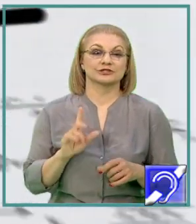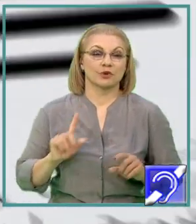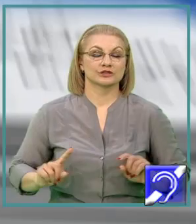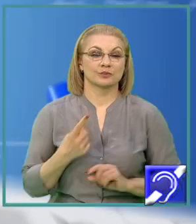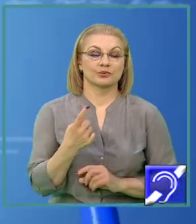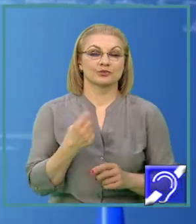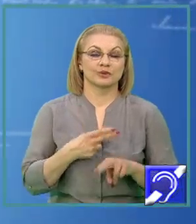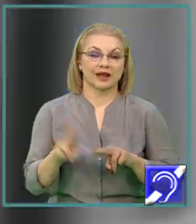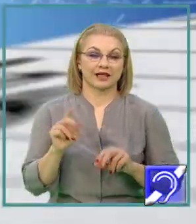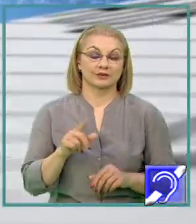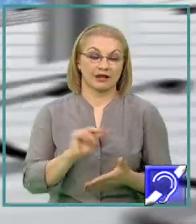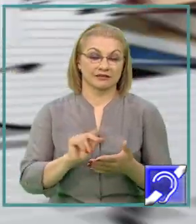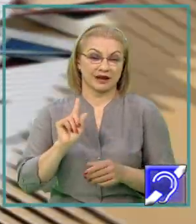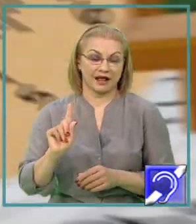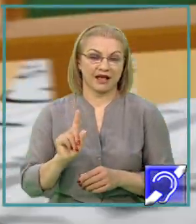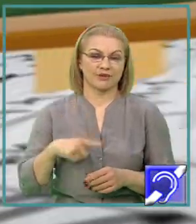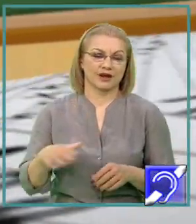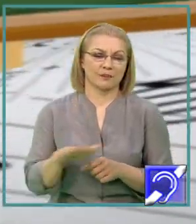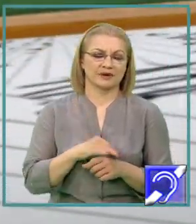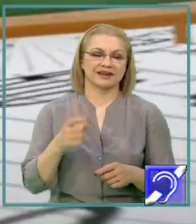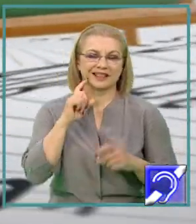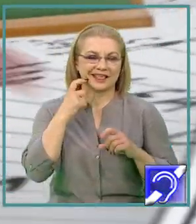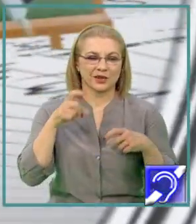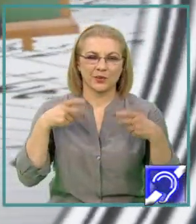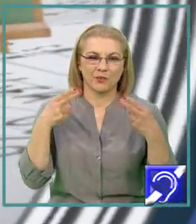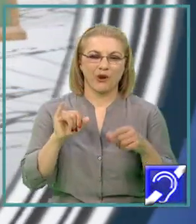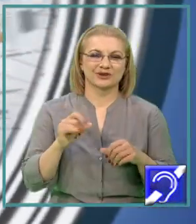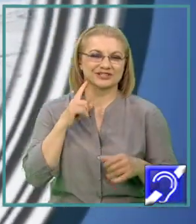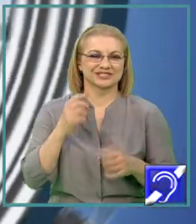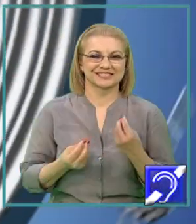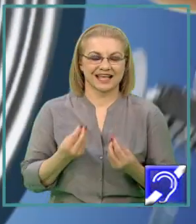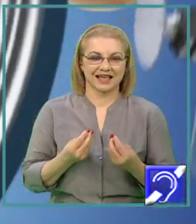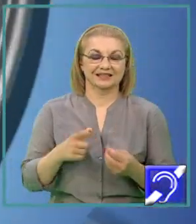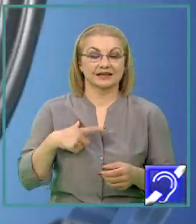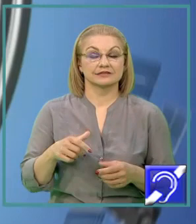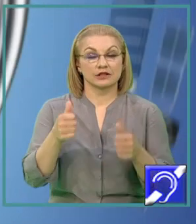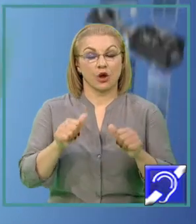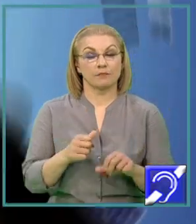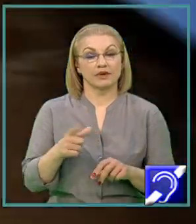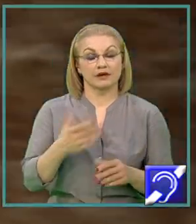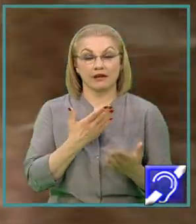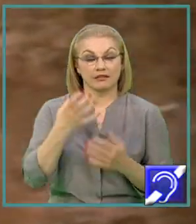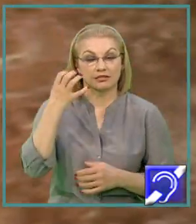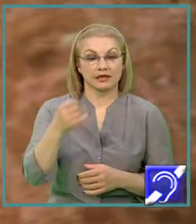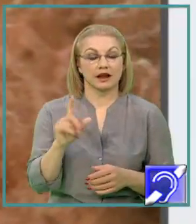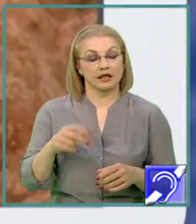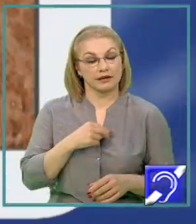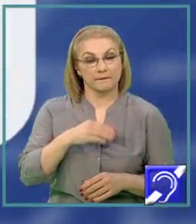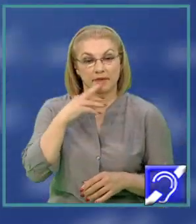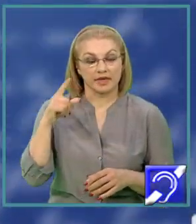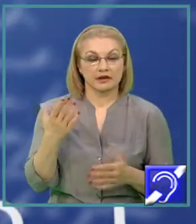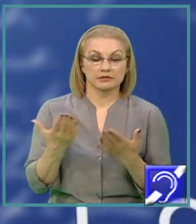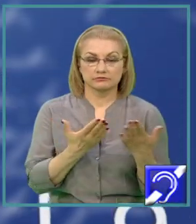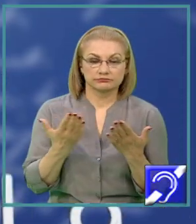natura. Scrierile sale, pline de umor și satiră, sunt opere literare ce merită analizate și studiate și din care avem